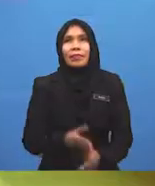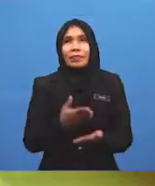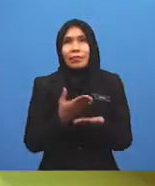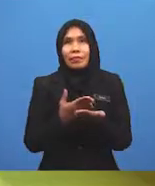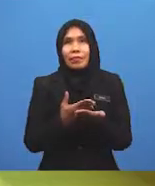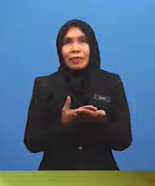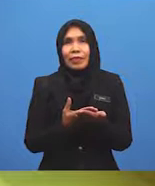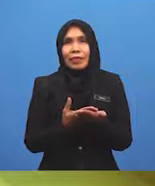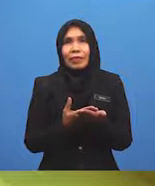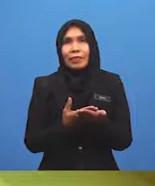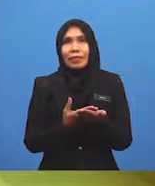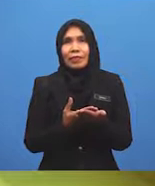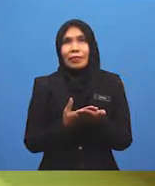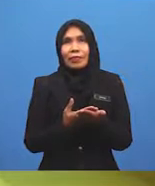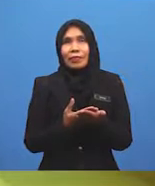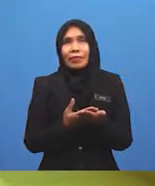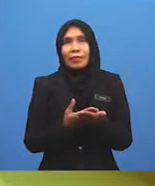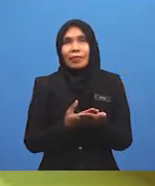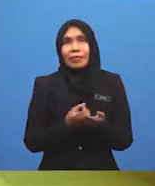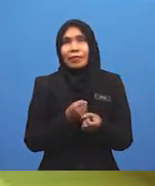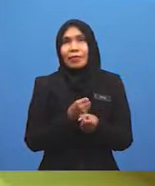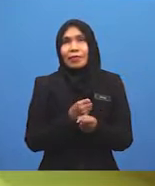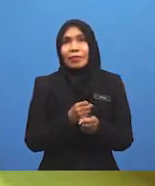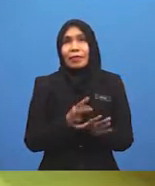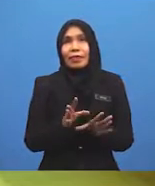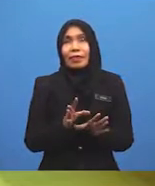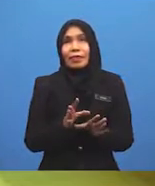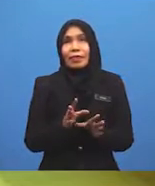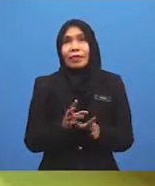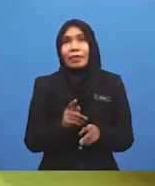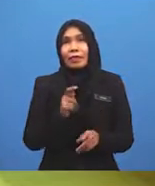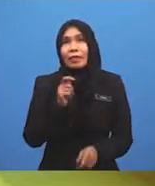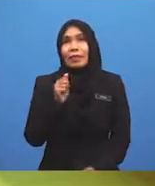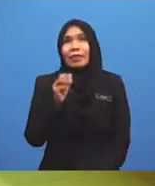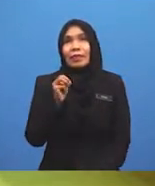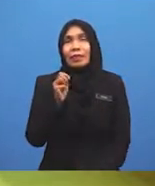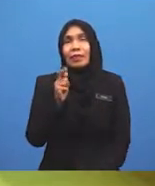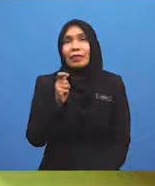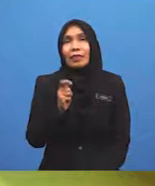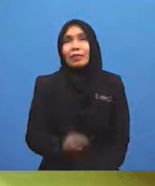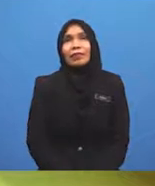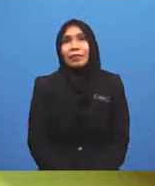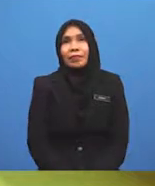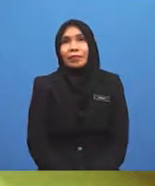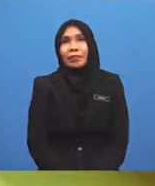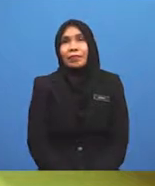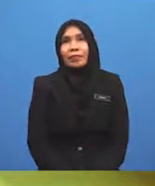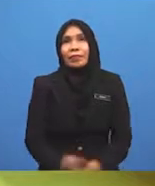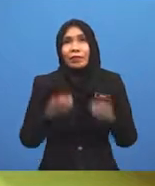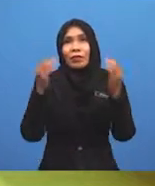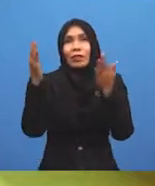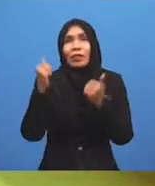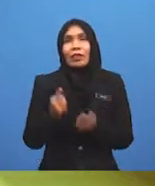Baik, sesi soal jawab tamat. Betulkah semua jawapan? Cikgu berharap kamu